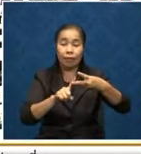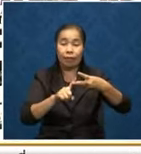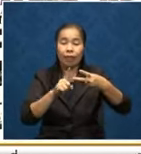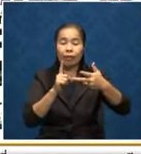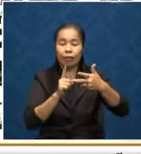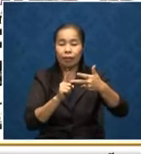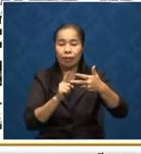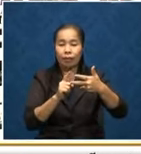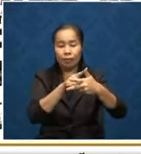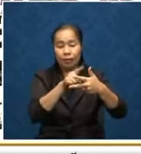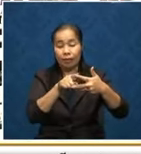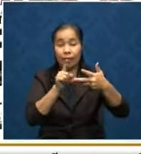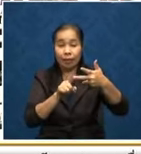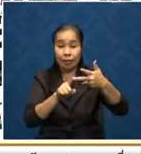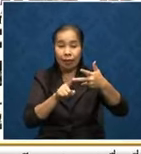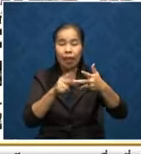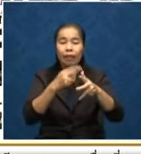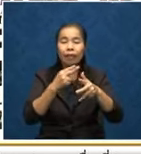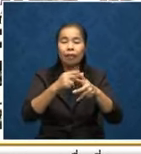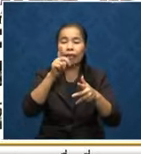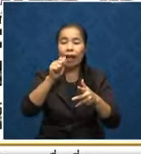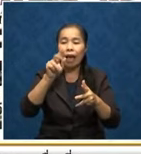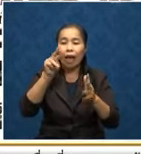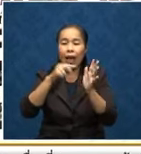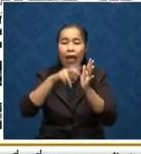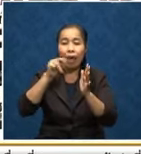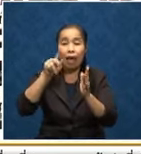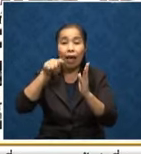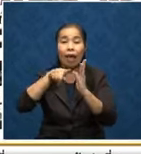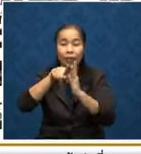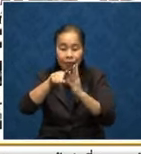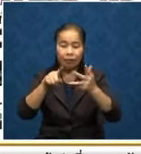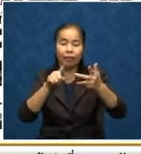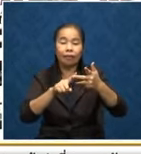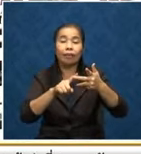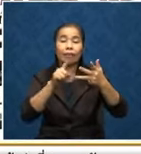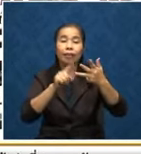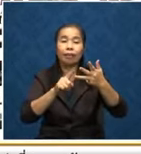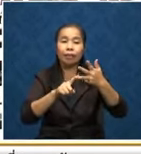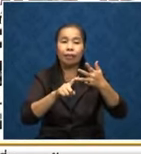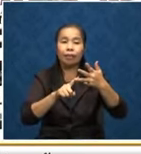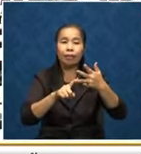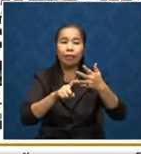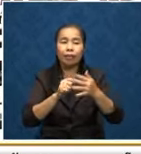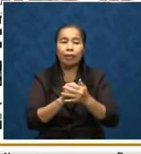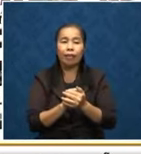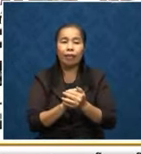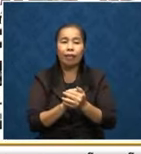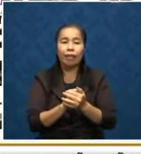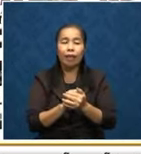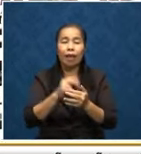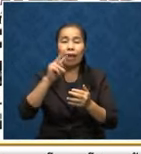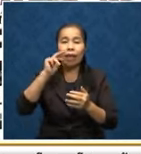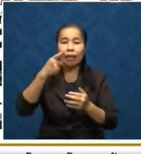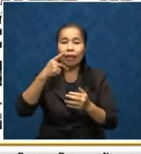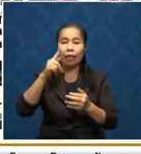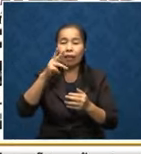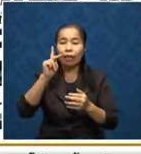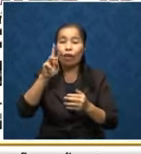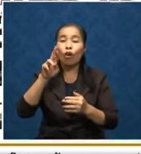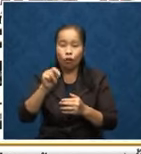ป็นท่านอนันต์ผลอำนวยแล้วก็ตอนนี้ที่ชื่อสุดท้ายอยู่ที่ผมก็คือท่านอรรถกรสิ